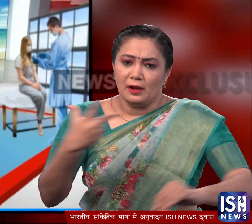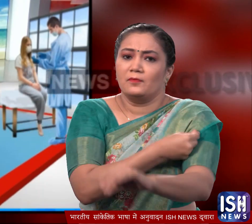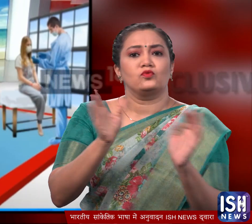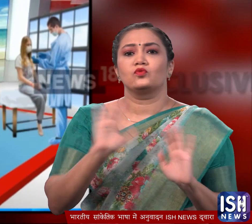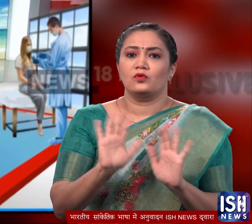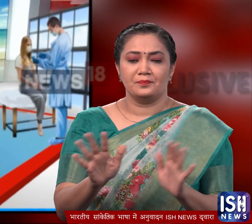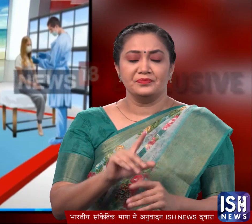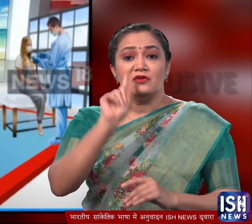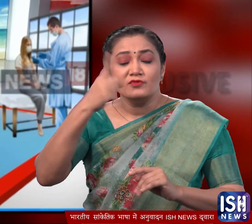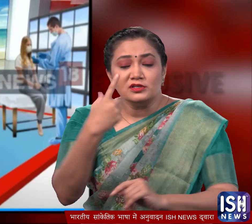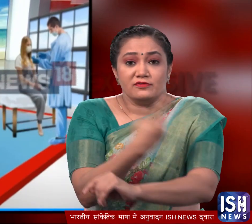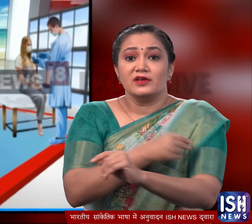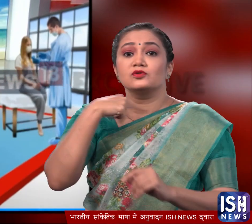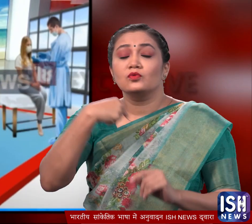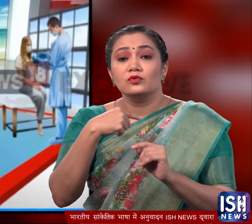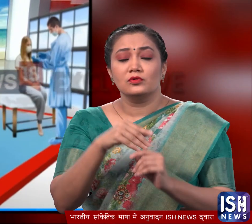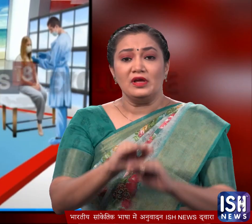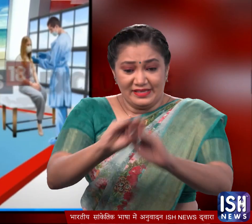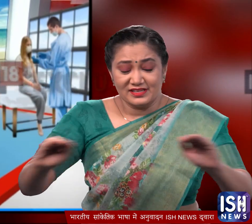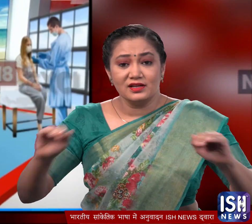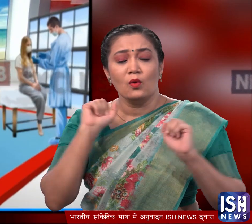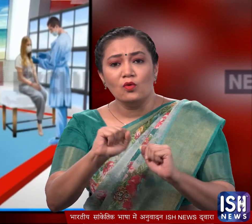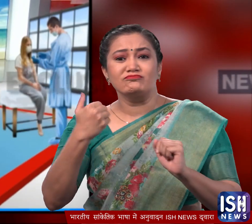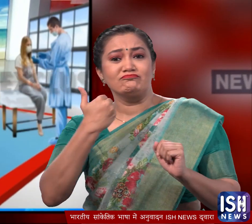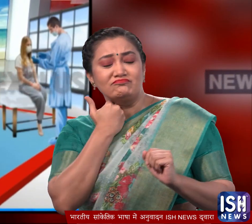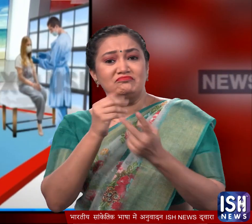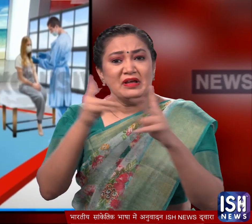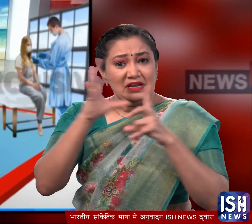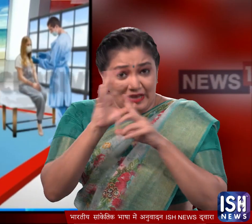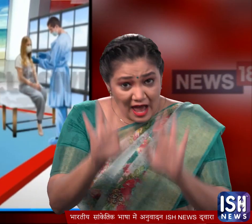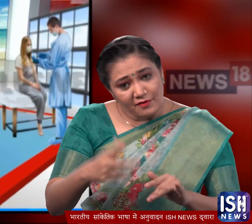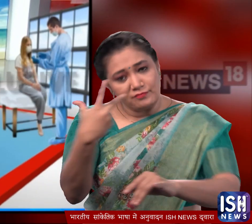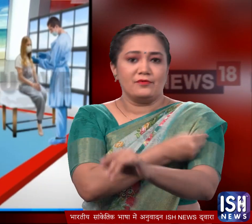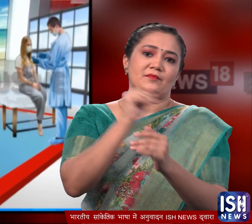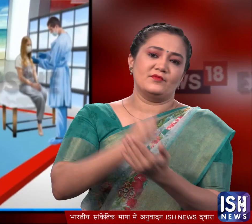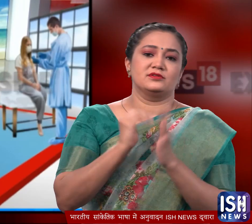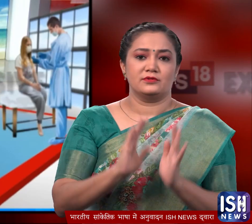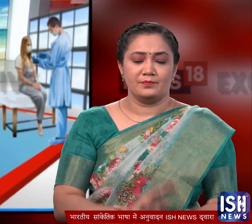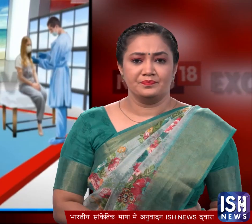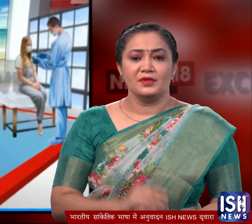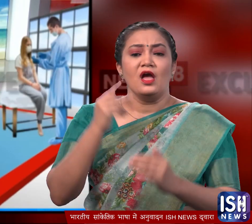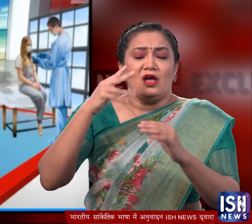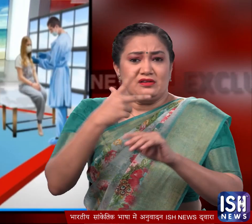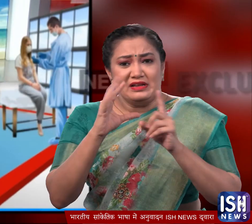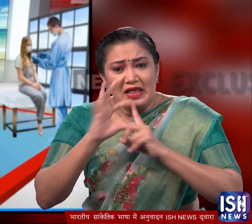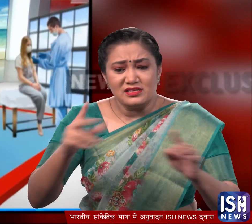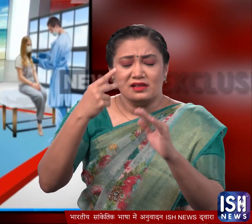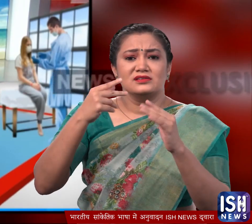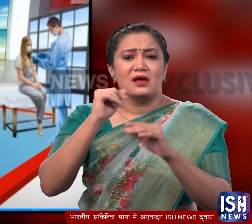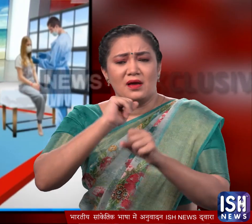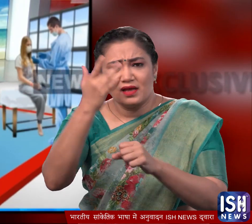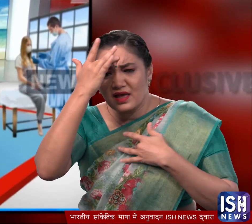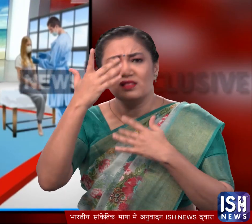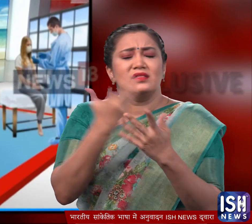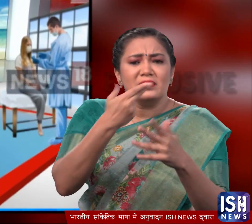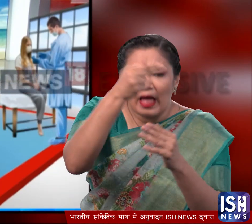लगाया जाएगा, बल्कि सबसे पहले वैक्सीन उनको दी जाएगी जो किसी गंभीर बीमारी से जूझ रहे हैं। किस बीमारी को गंभीर माना जाएगा